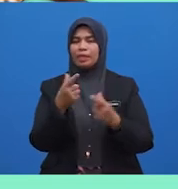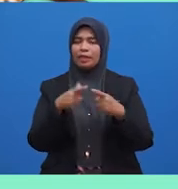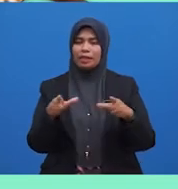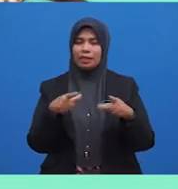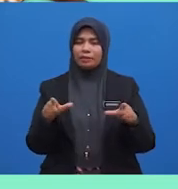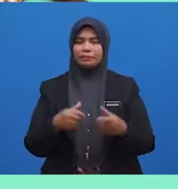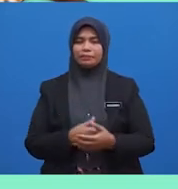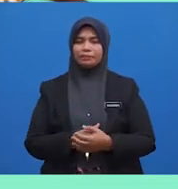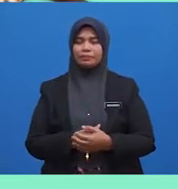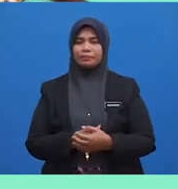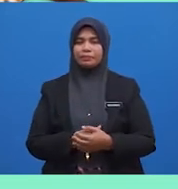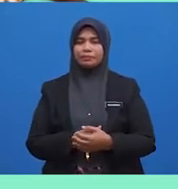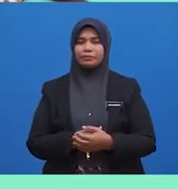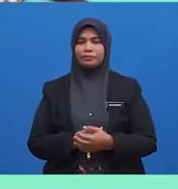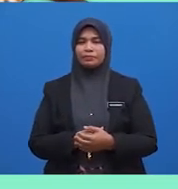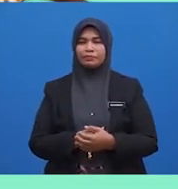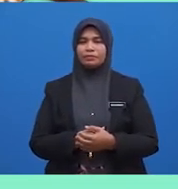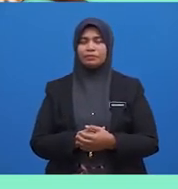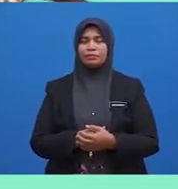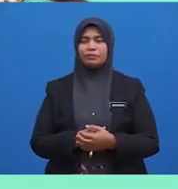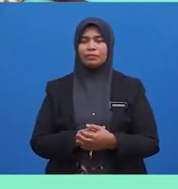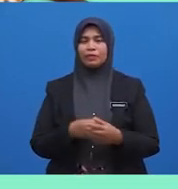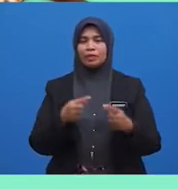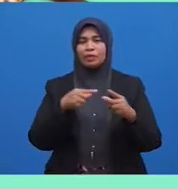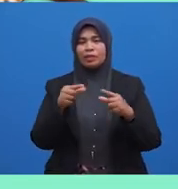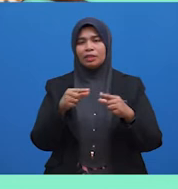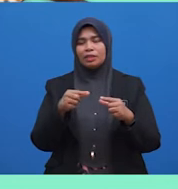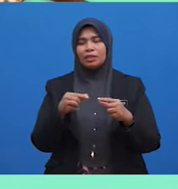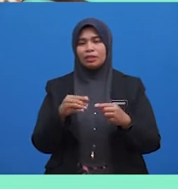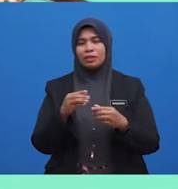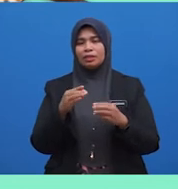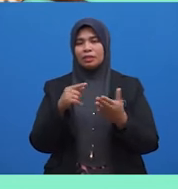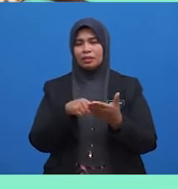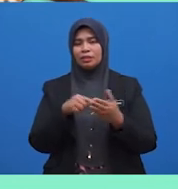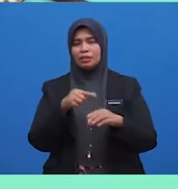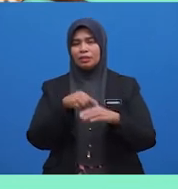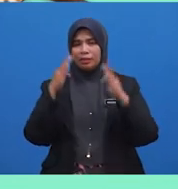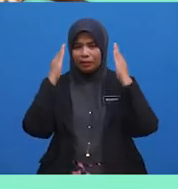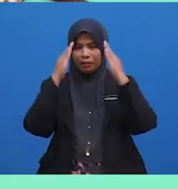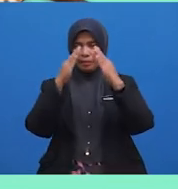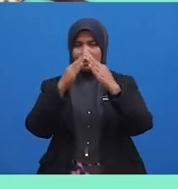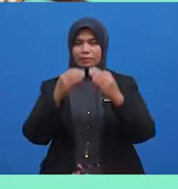kepada pelombong-pelombong Eropah untuk memajukan kegiatan perlombongan ini di Pahang.